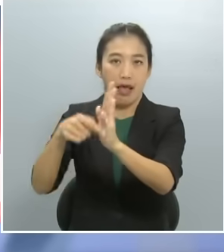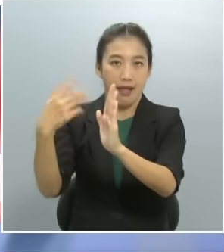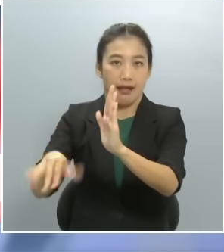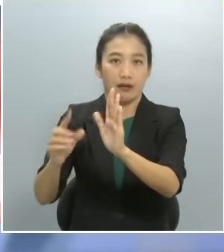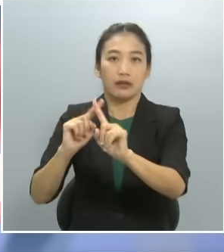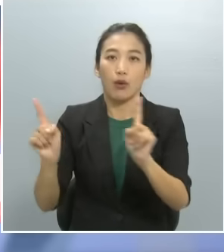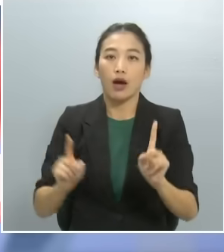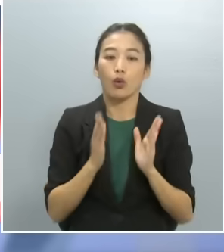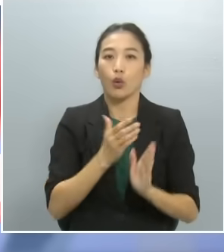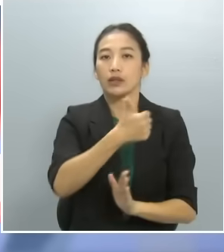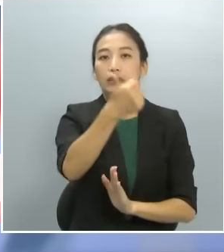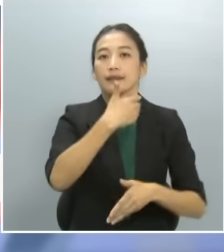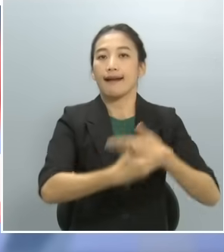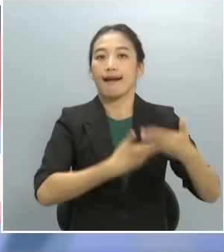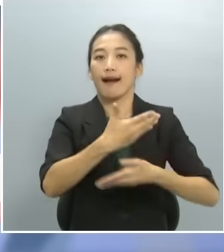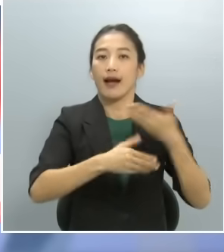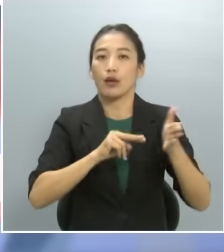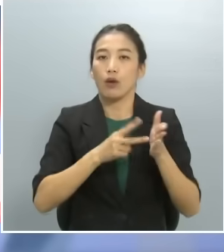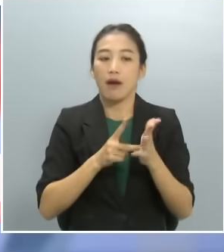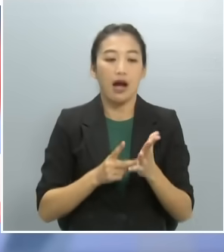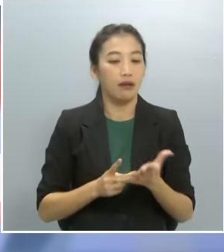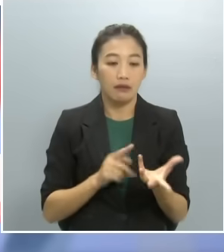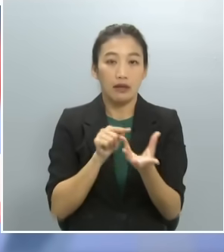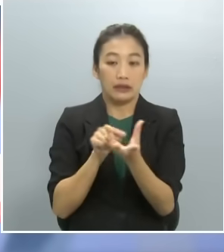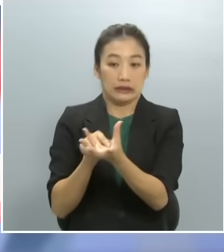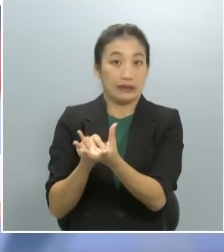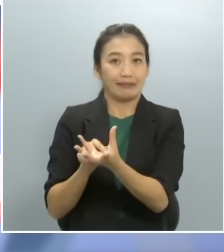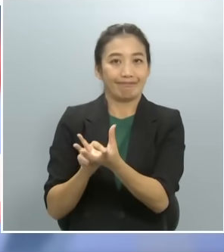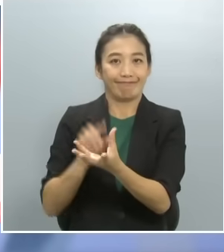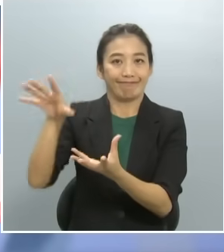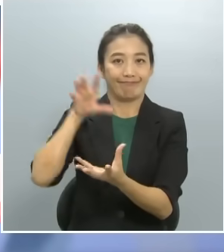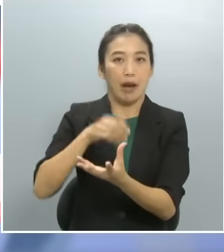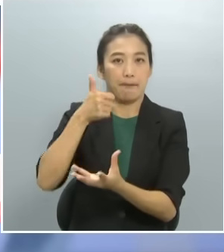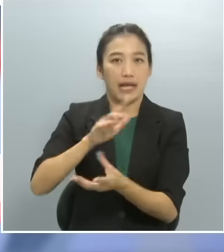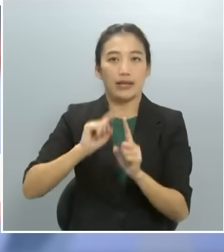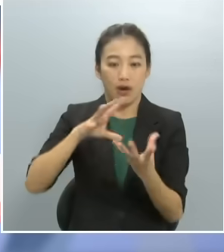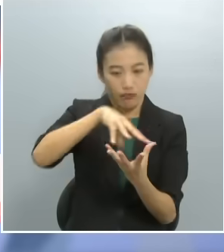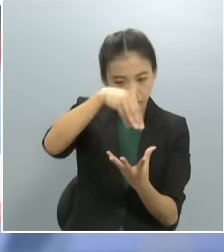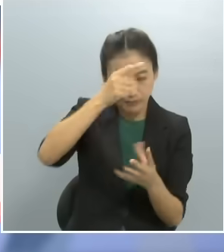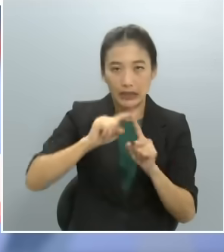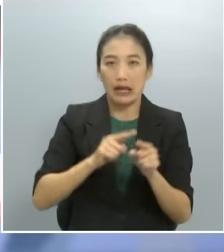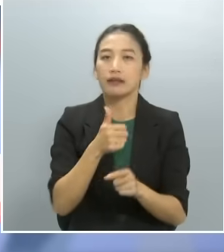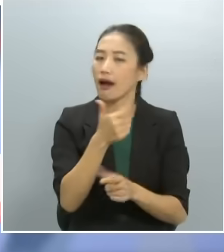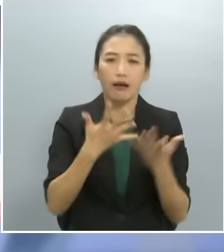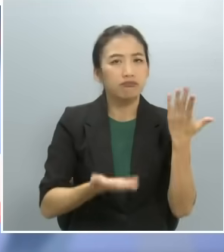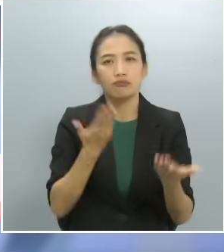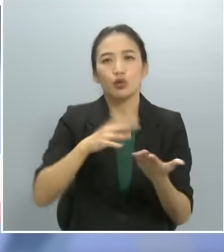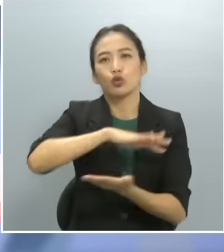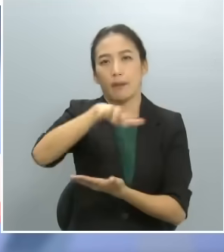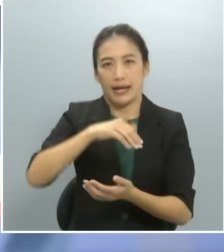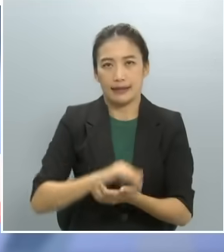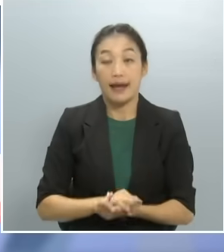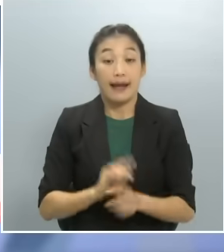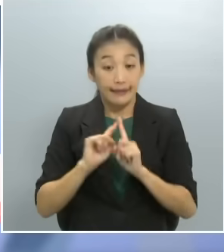เพราะว่ามันก็เป็นเรื่องของการออกแบบเฉพาะของเขาอ่ะนะแต่สิ่งที่คนกังวลแล้วก็คือแบบเป็นTalk Of The Townตอนนี้น่าจะเป็นเรื่องของคำว่าปัง